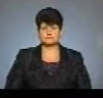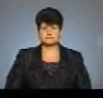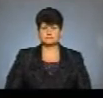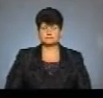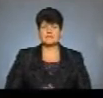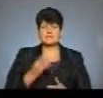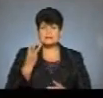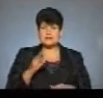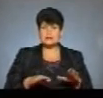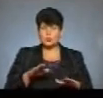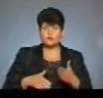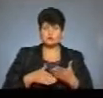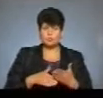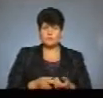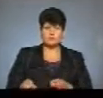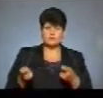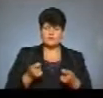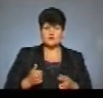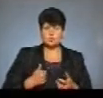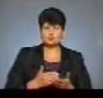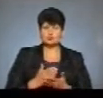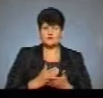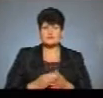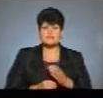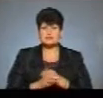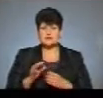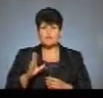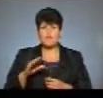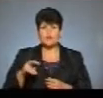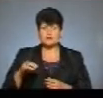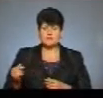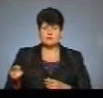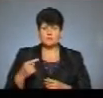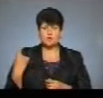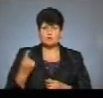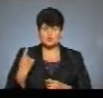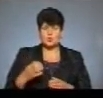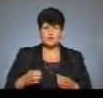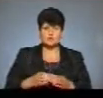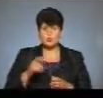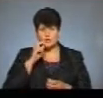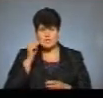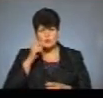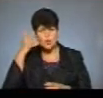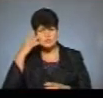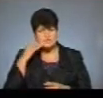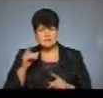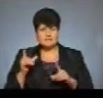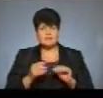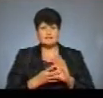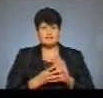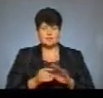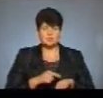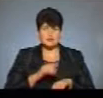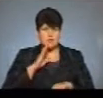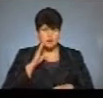Три тонни допомоги везуть військовослужбовцям на схід волонтери Тернопільського обласного коша українського козацтва. Виїхали о 9-й годині